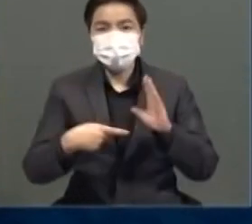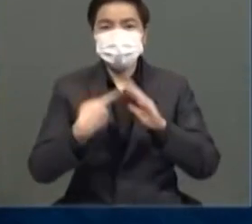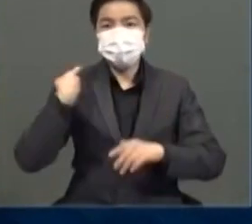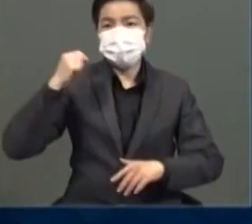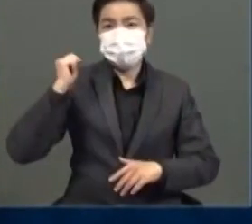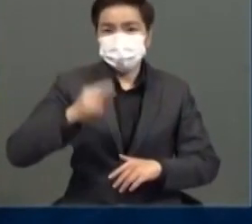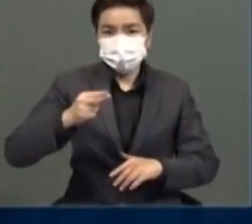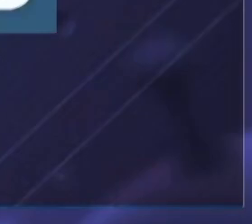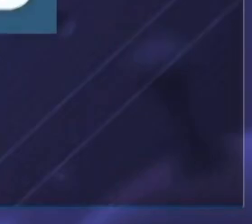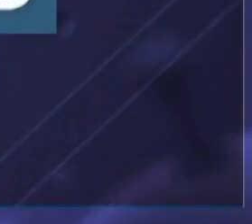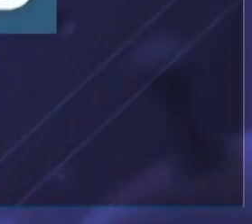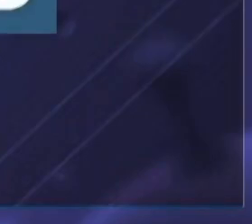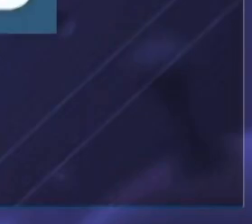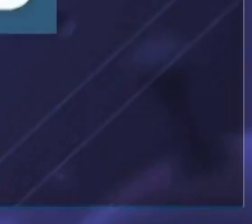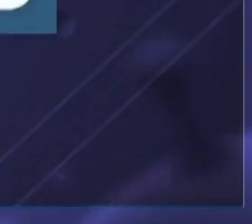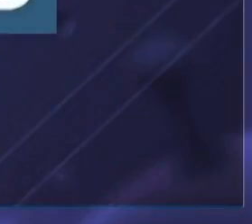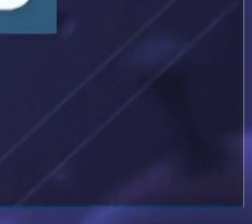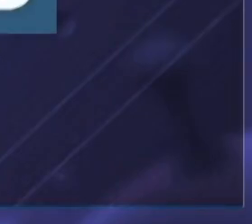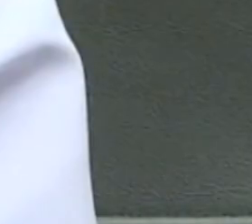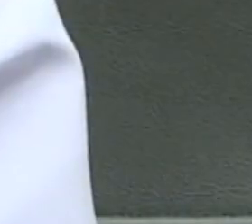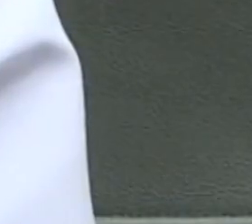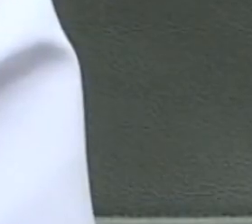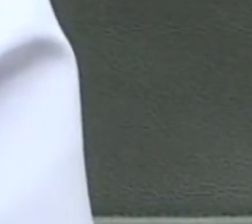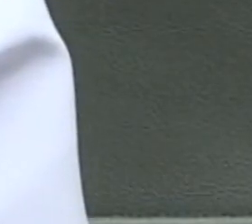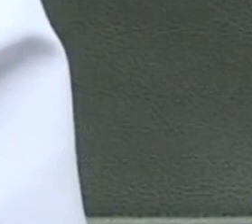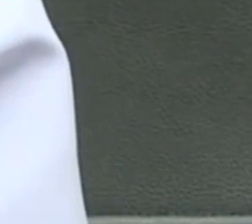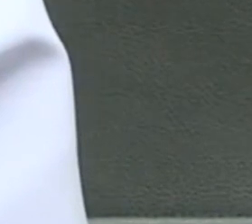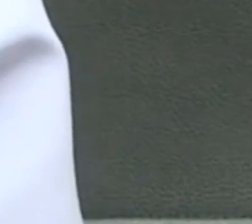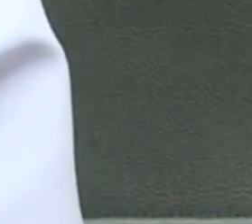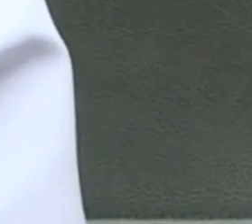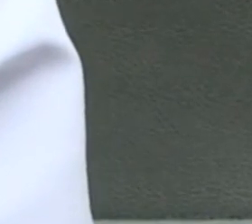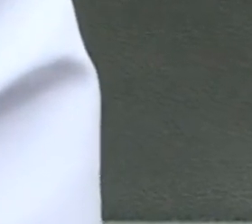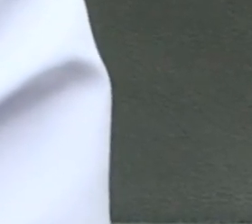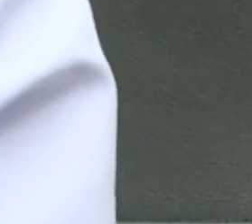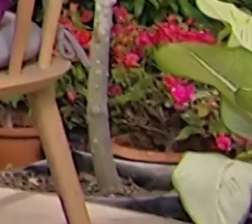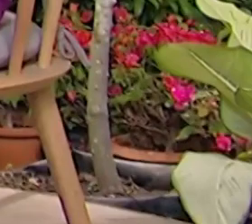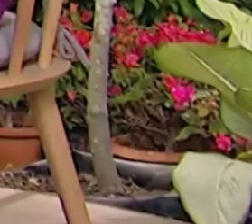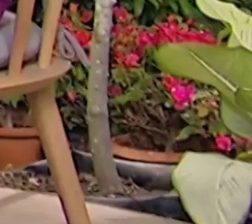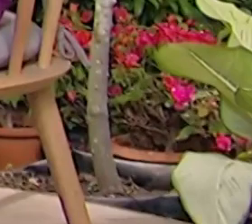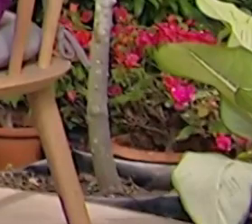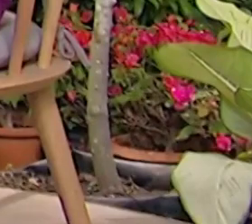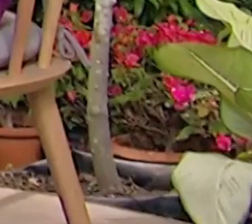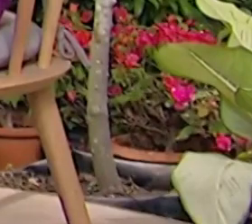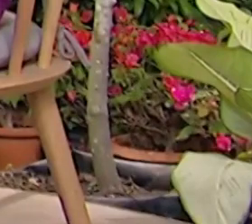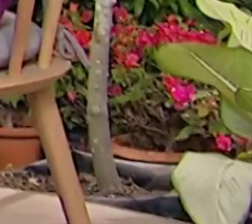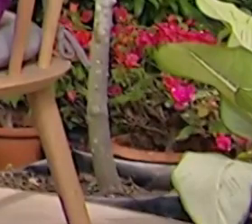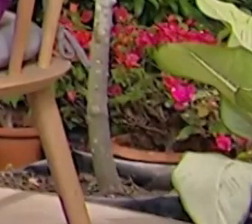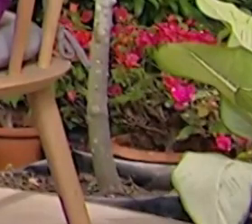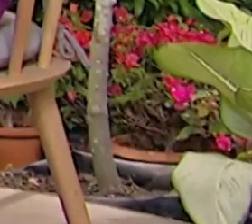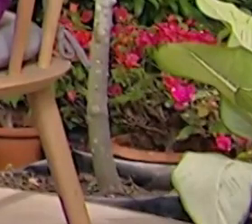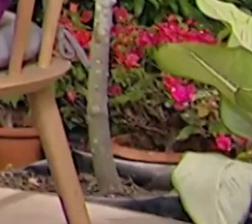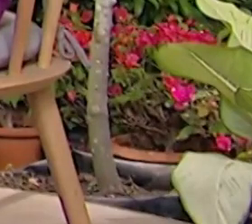ควิดวันนี้ตายเพิ่ม15รายป่วยเพิ่มกว่า 2,000 อย.ยืนยันวัคซีนไฟเซอร์ยังไม่เข้าไทย มาดูเรื่องของตัวเลขผู้ติดเชื้อ